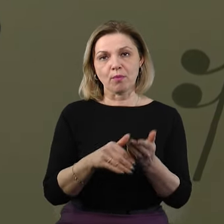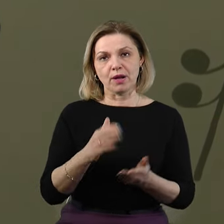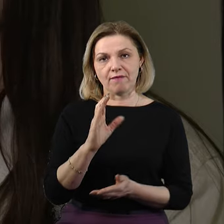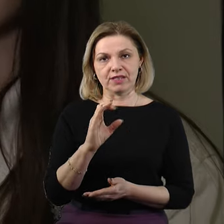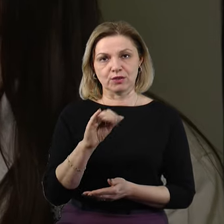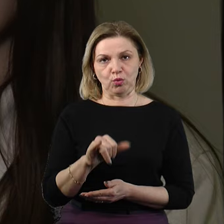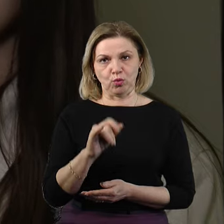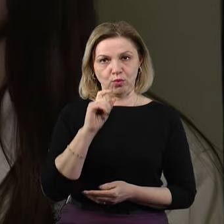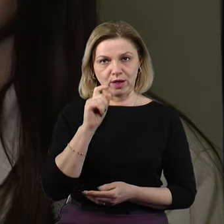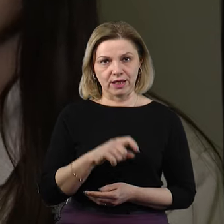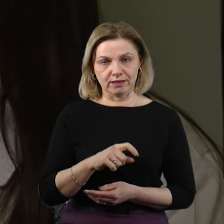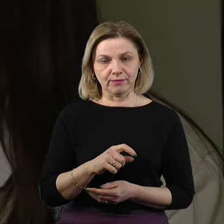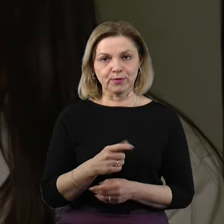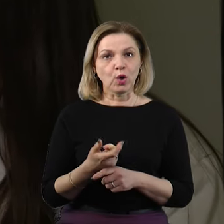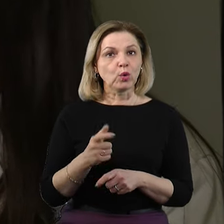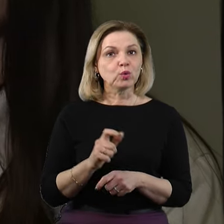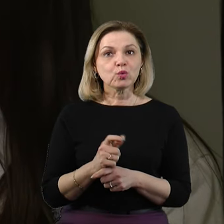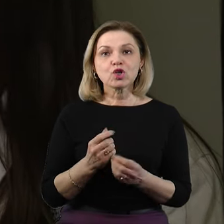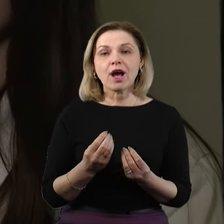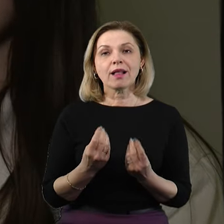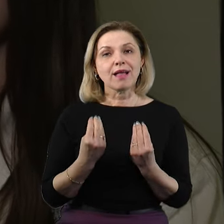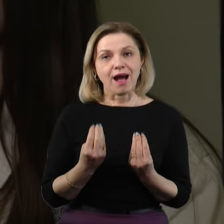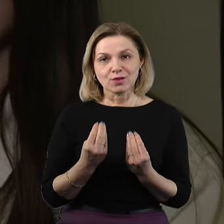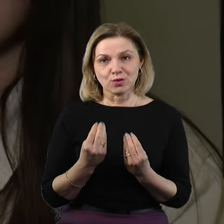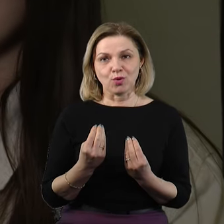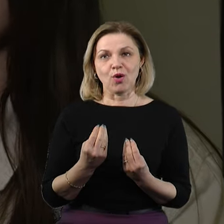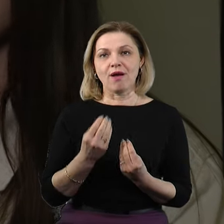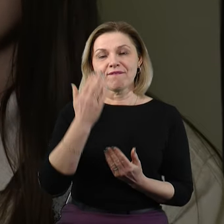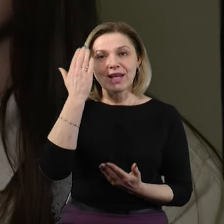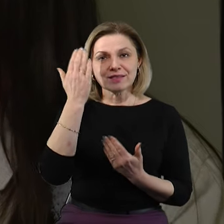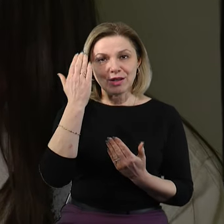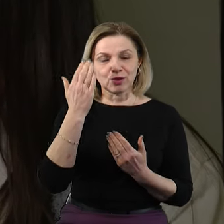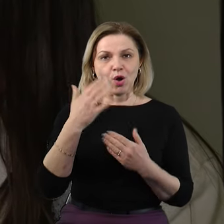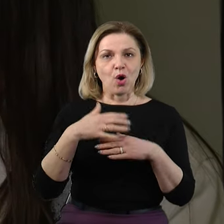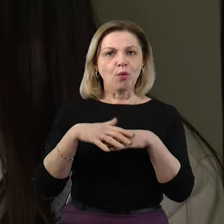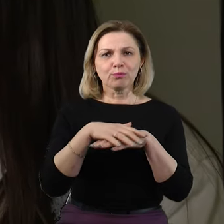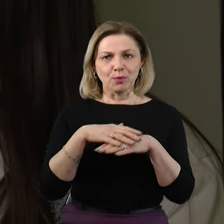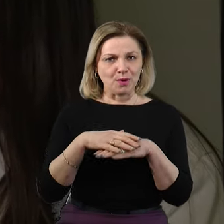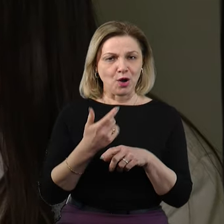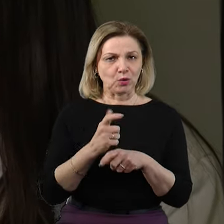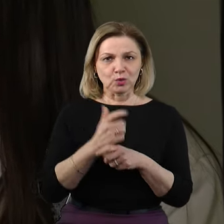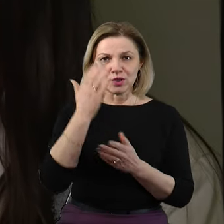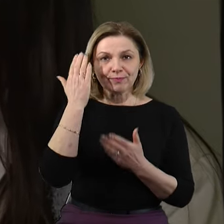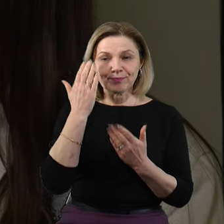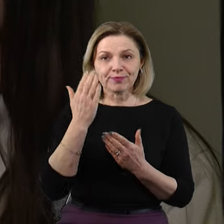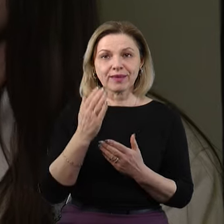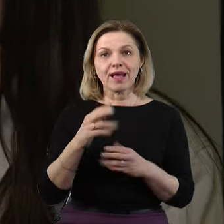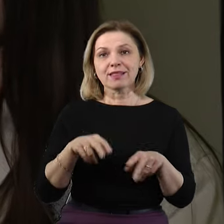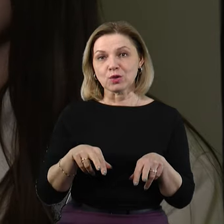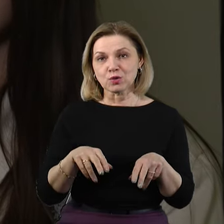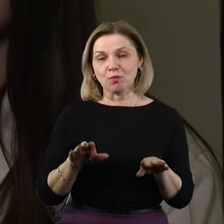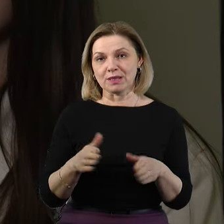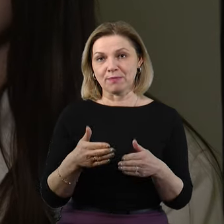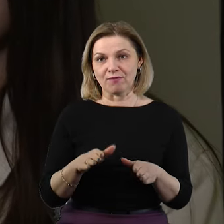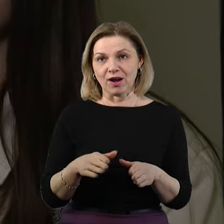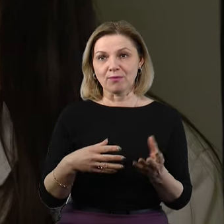силам Україні дуже класні публіка дуже захватуюча весело танцюємо